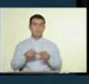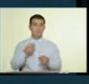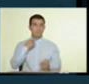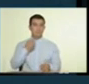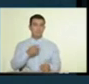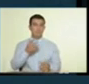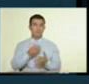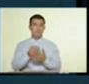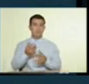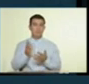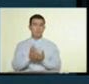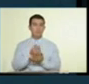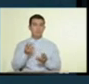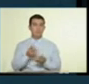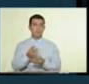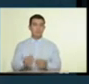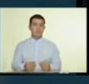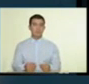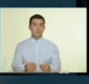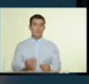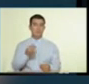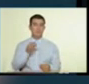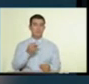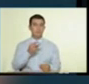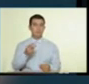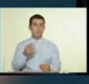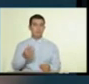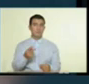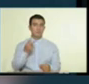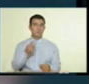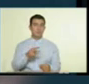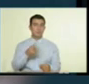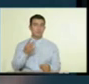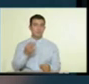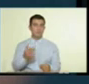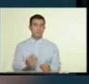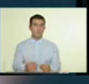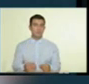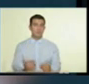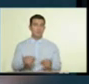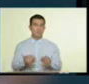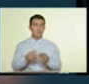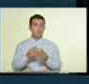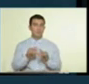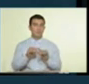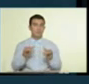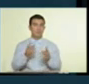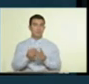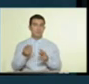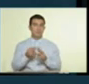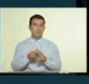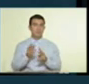y ni topishimiz kerak. Y barobar 24 ni, ya'ni ko'paytmani